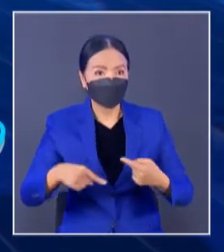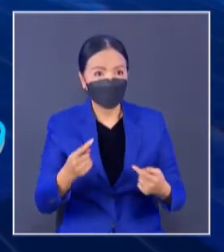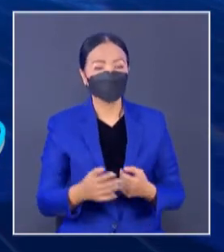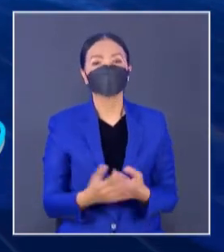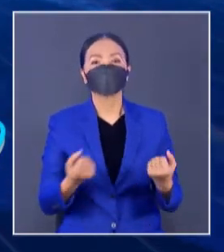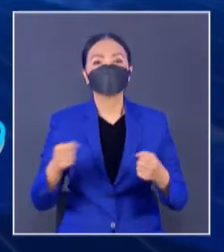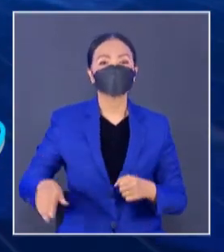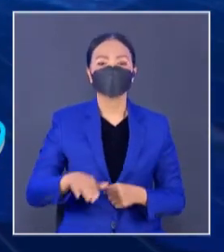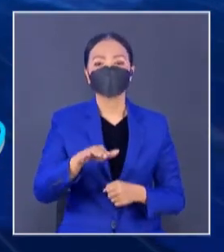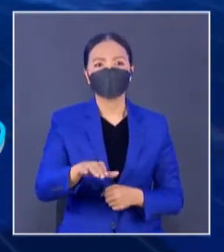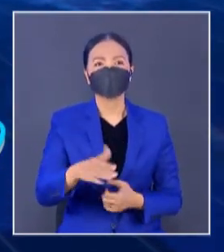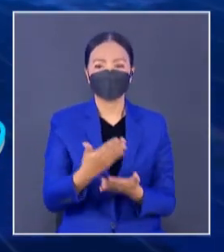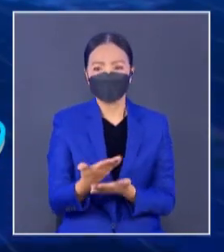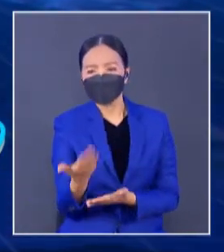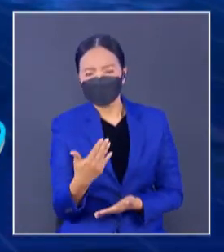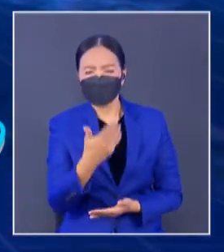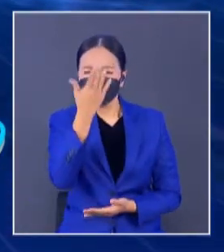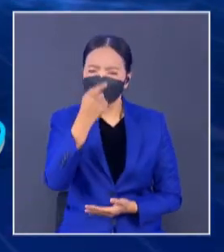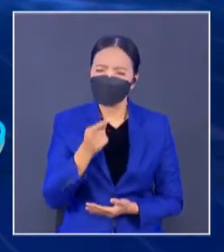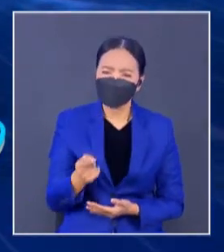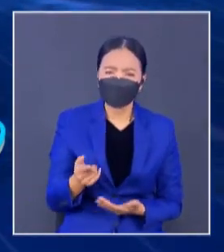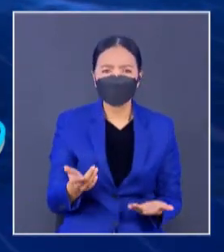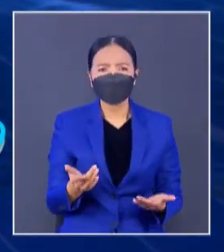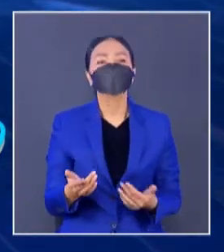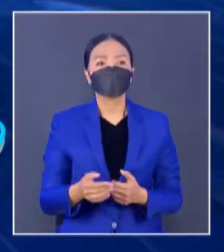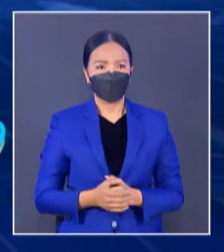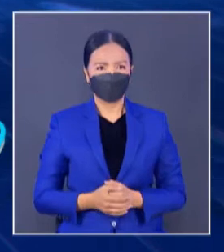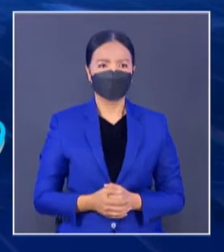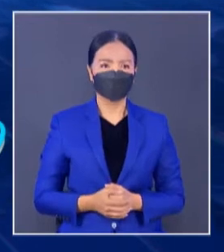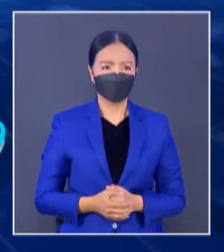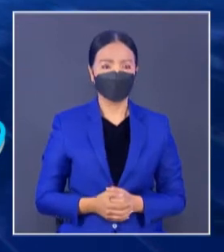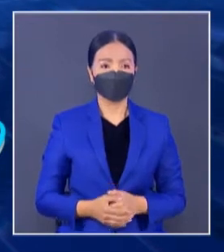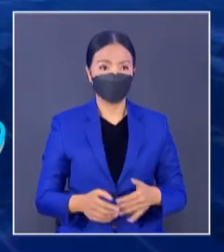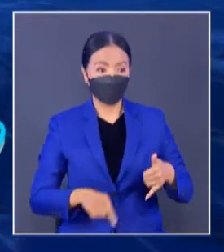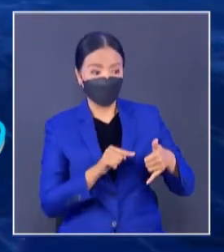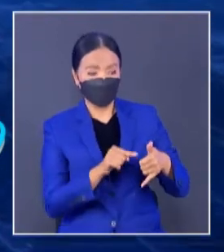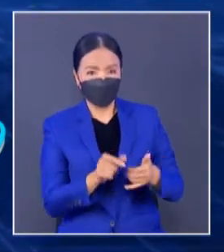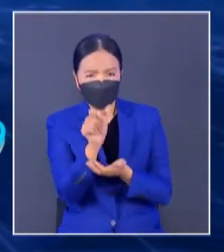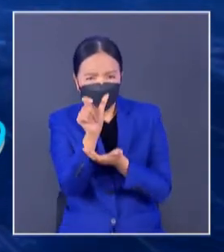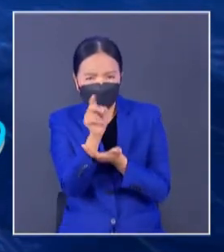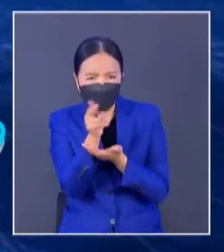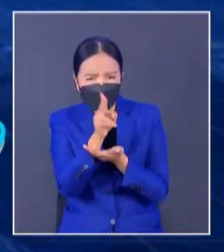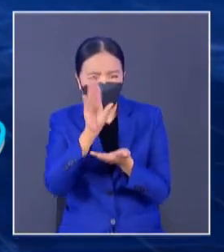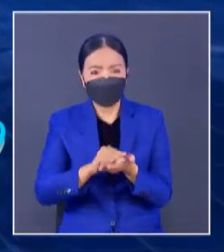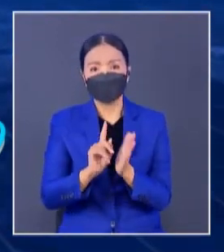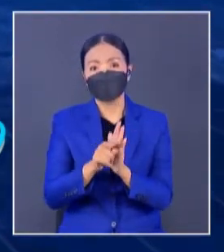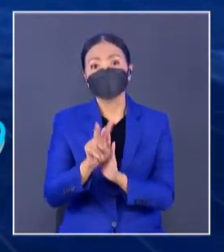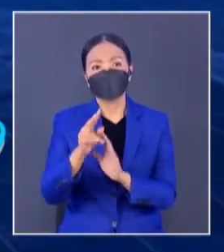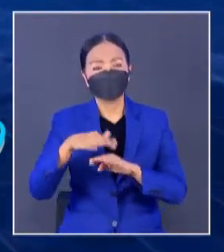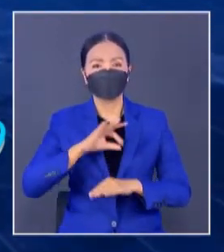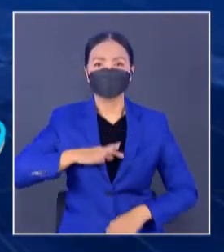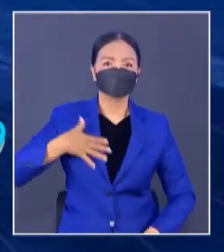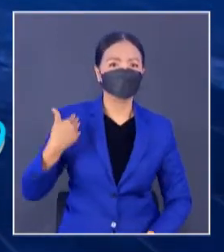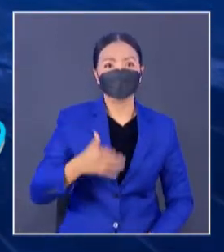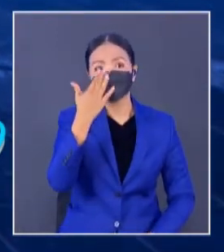นะอยู่ฝั่งไหนอย่างไรมีมุมมองอย่างไรความคิดเห็นอย่างไรหนุ่มไรเดอร์อัดคลิปความยาว2นาทีเสร็จๆนะครับแสดงความไม่พอ